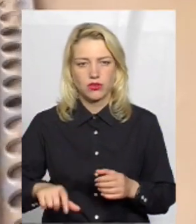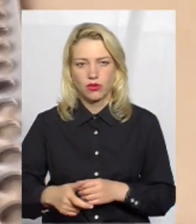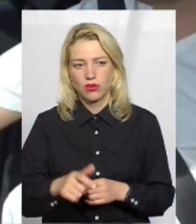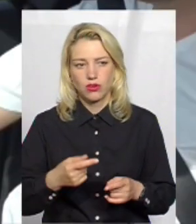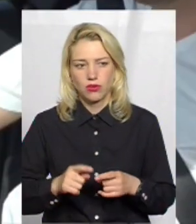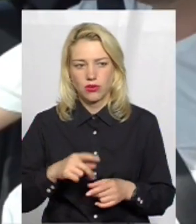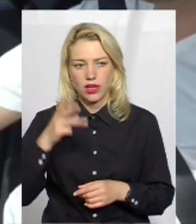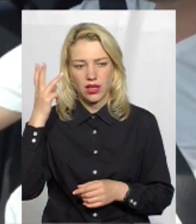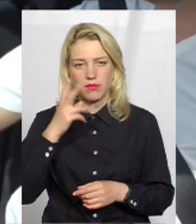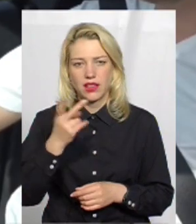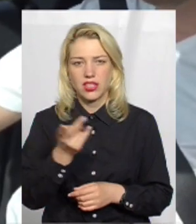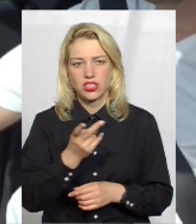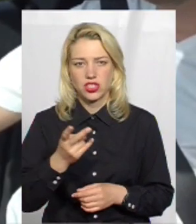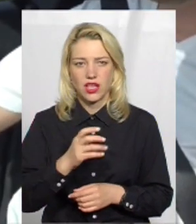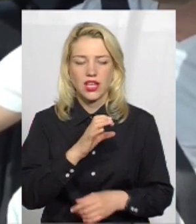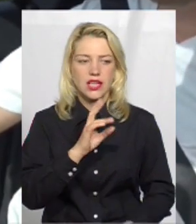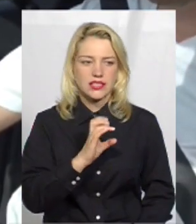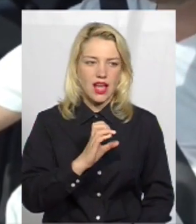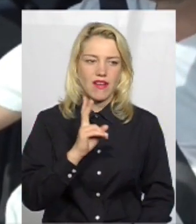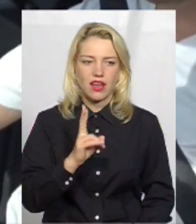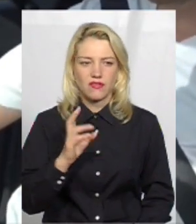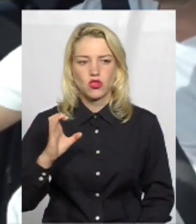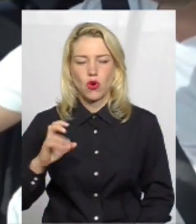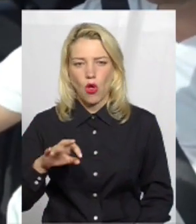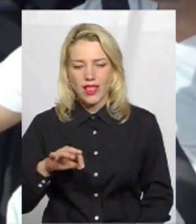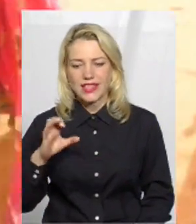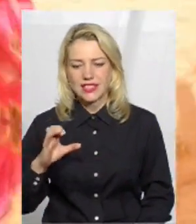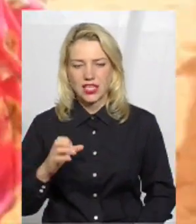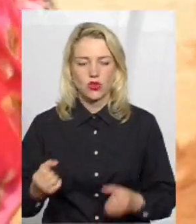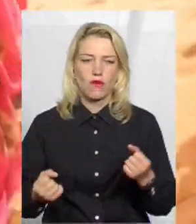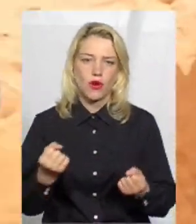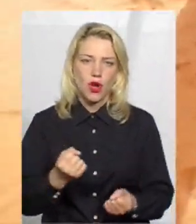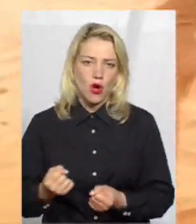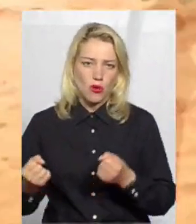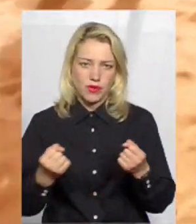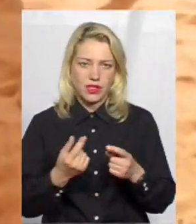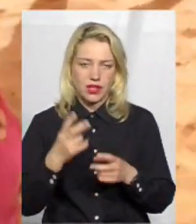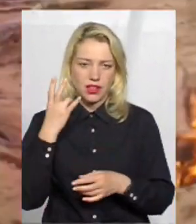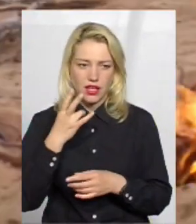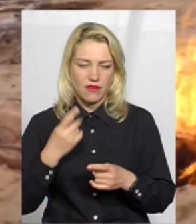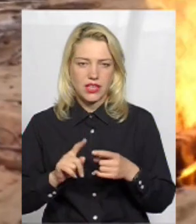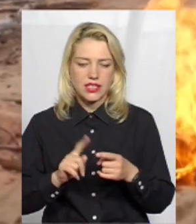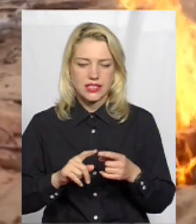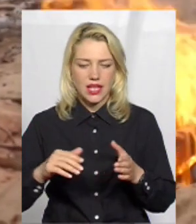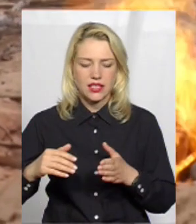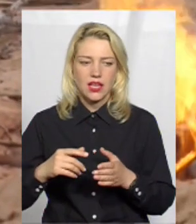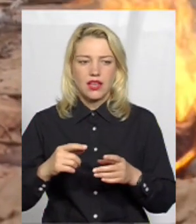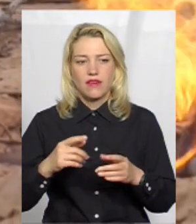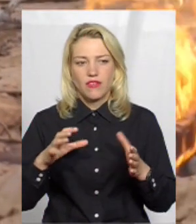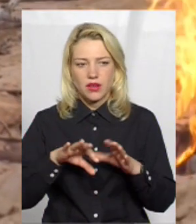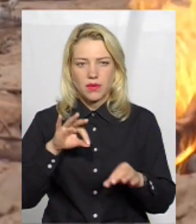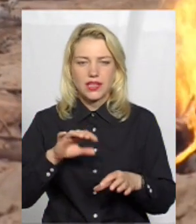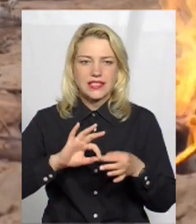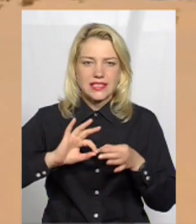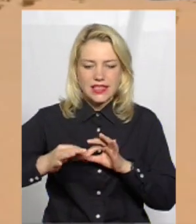Хмельничани Слава Кравчук та Олена Содома на авто об'їхали Африку. За словами мандрівників, цей континент обрали через найскладніший автомобільний маршрут,